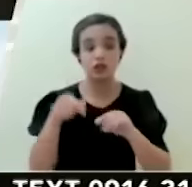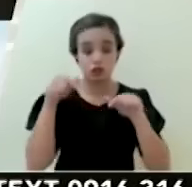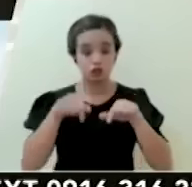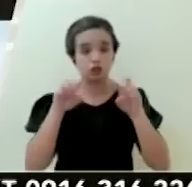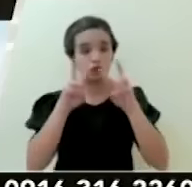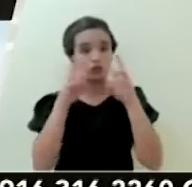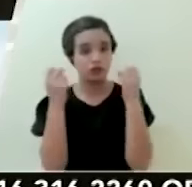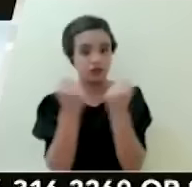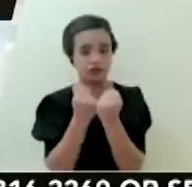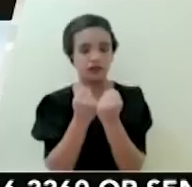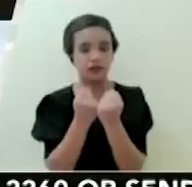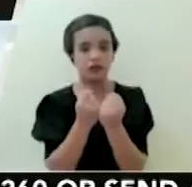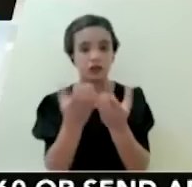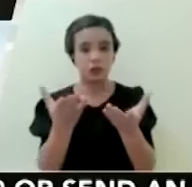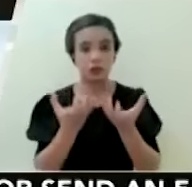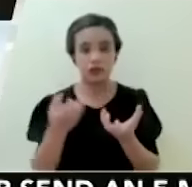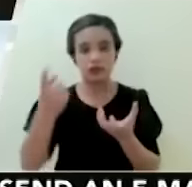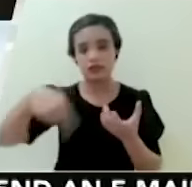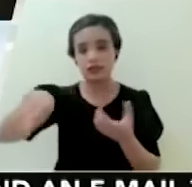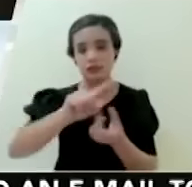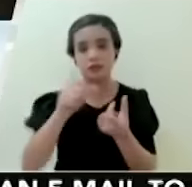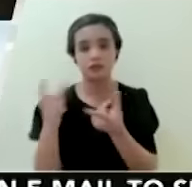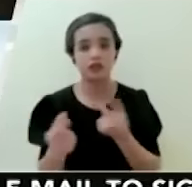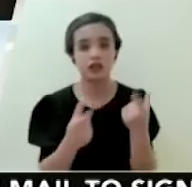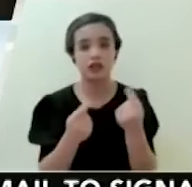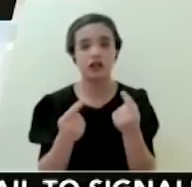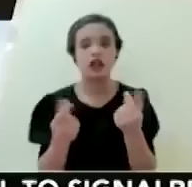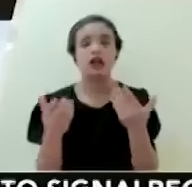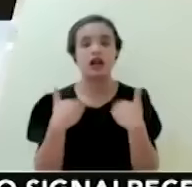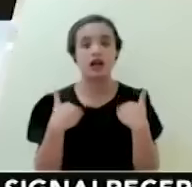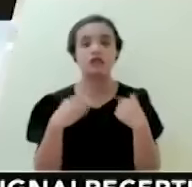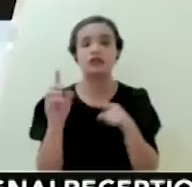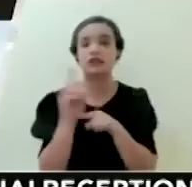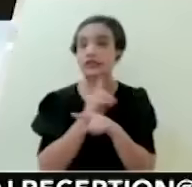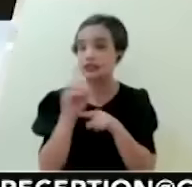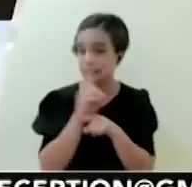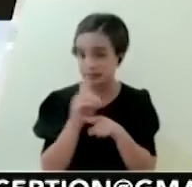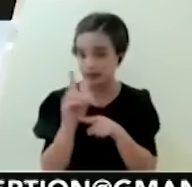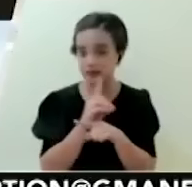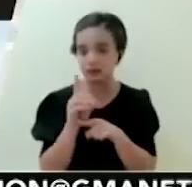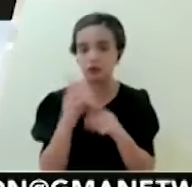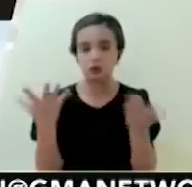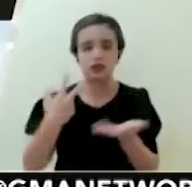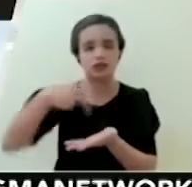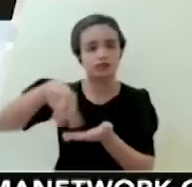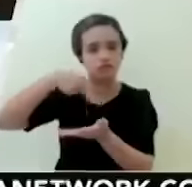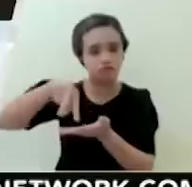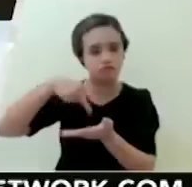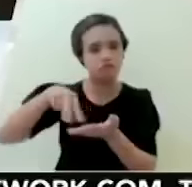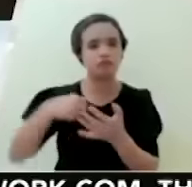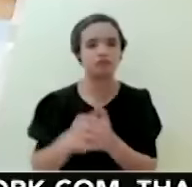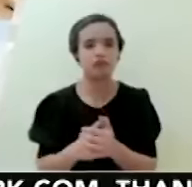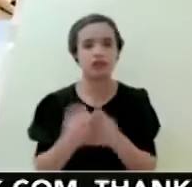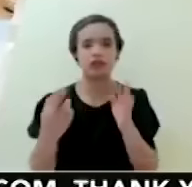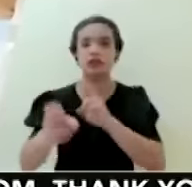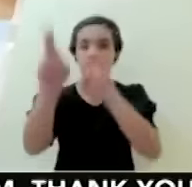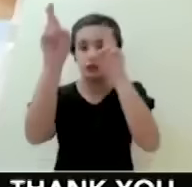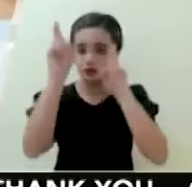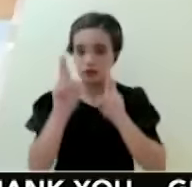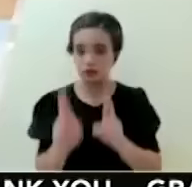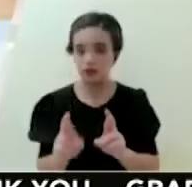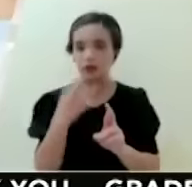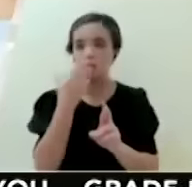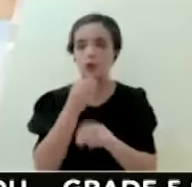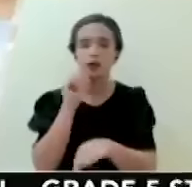for them, magkaroon ng disiplina sa sayaw, respeto sa co-workers. Para kay